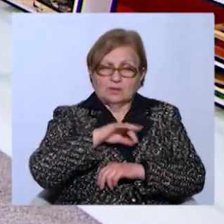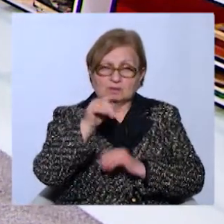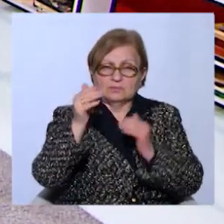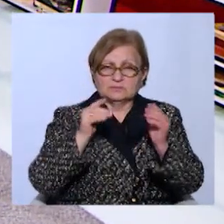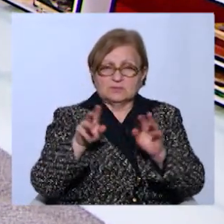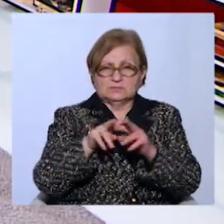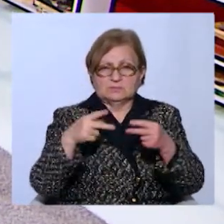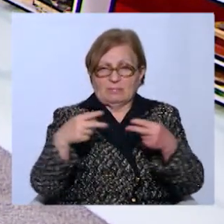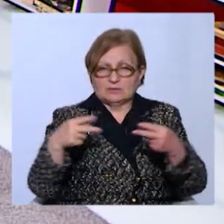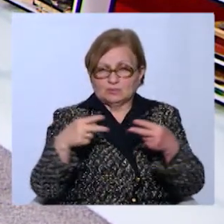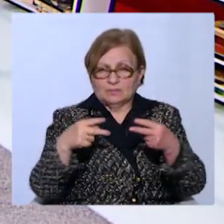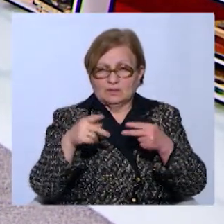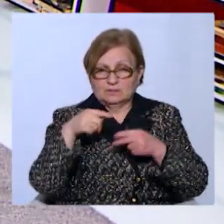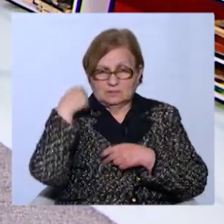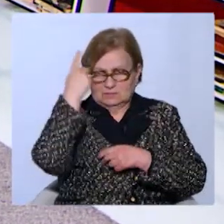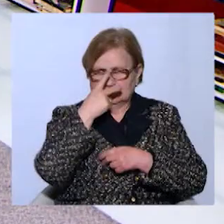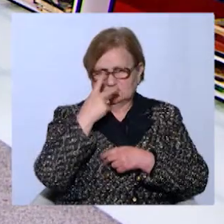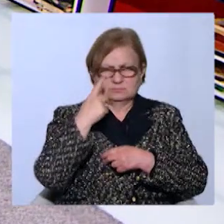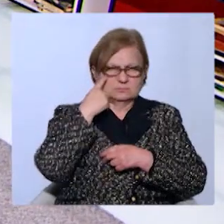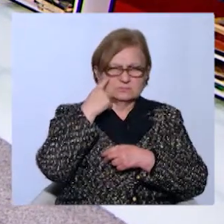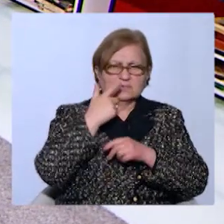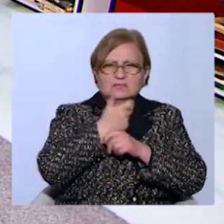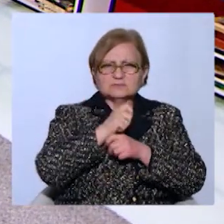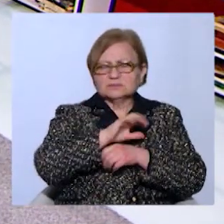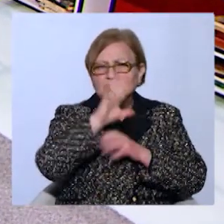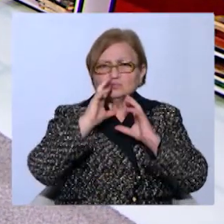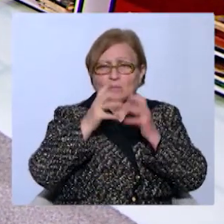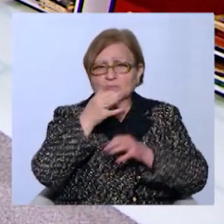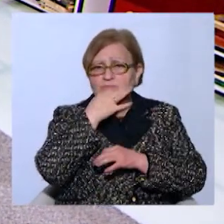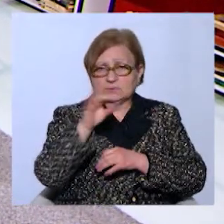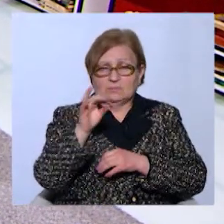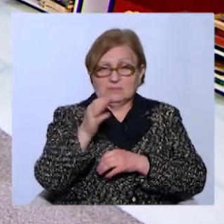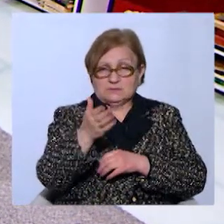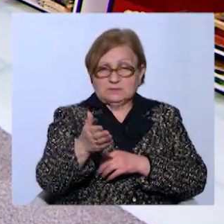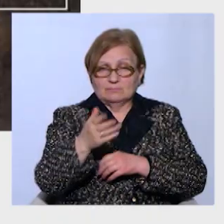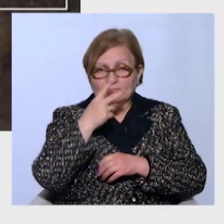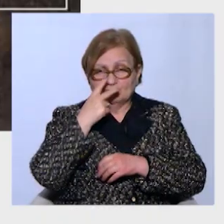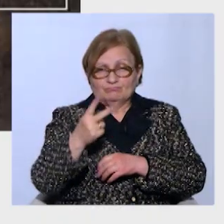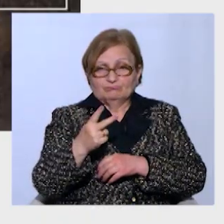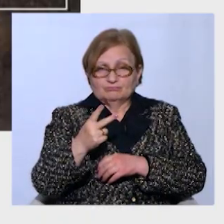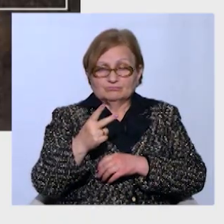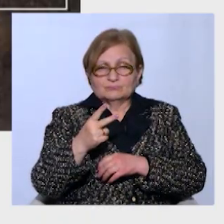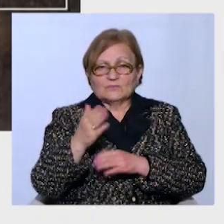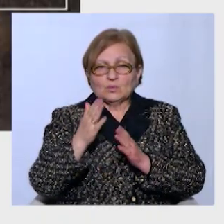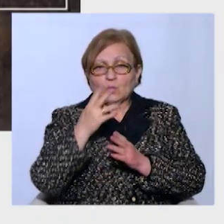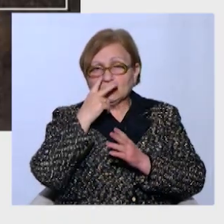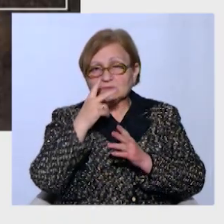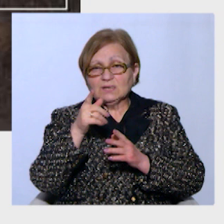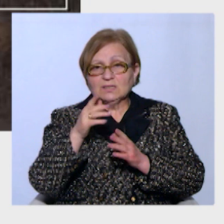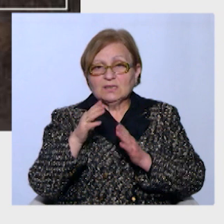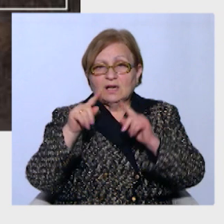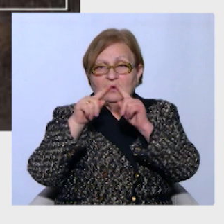ფარდობას. აი მაგალითად აი მონალიზა ხო დღემდე თვალისთვის ყველაზე ლამაზად აღქმადია. აი ნახეთ როგორ აქვს ოქროს ფარდობი დაცული,